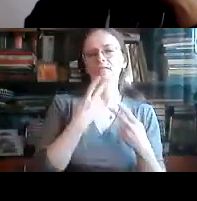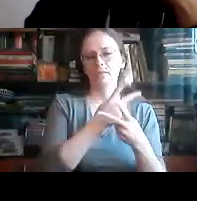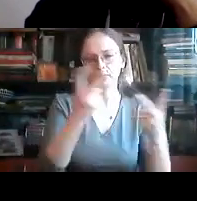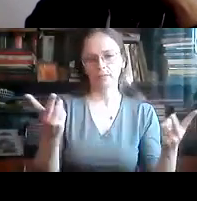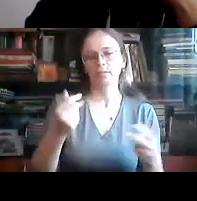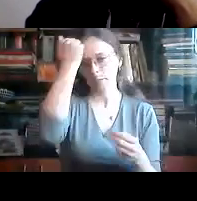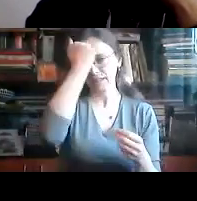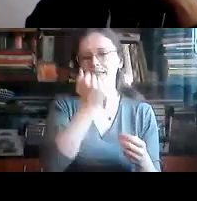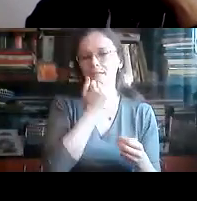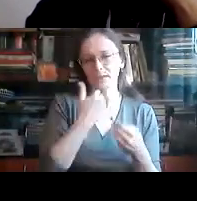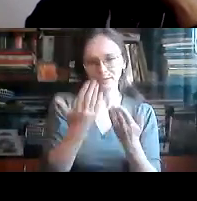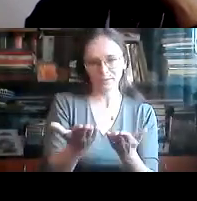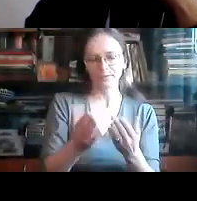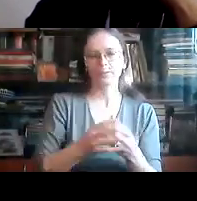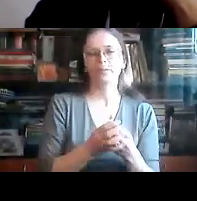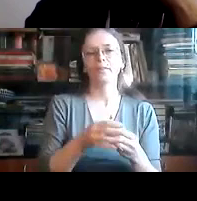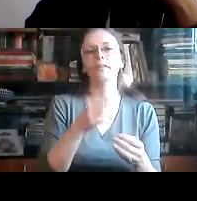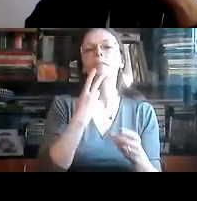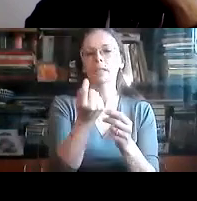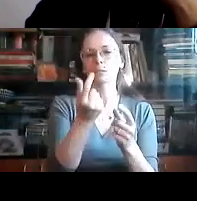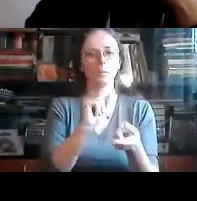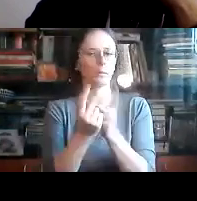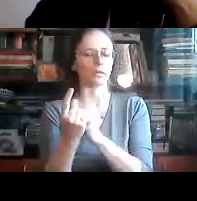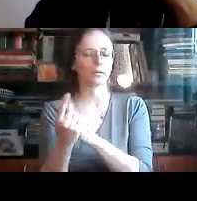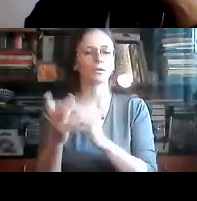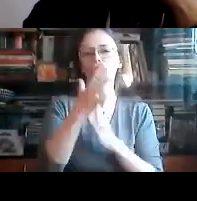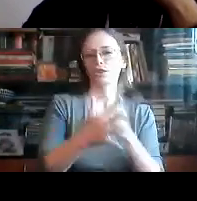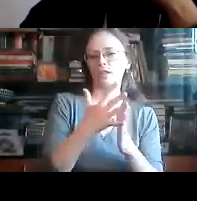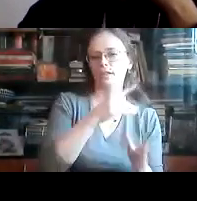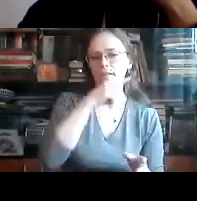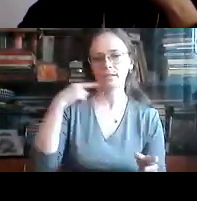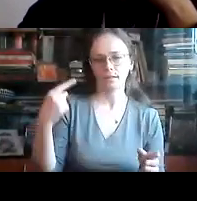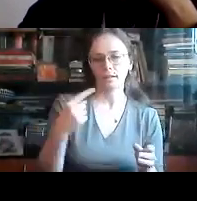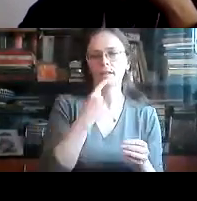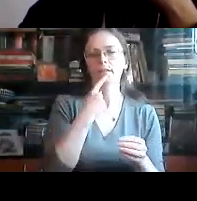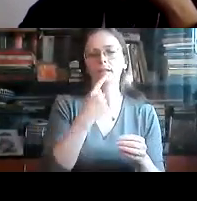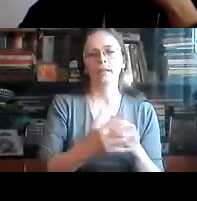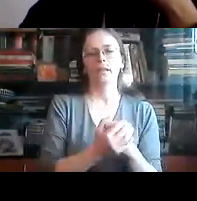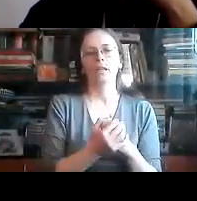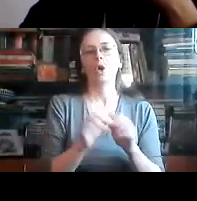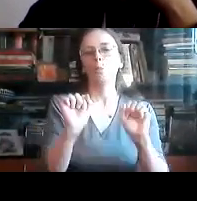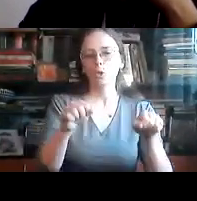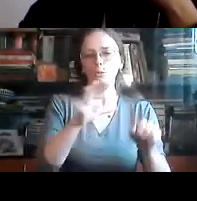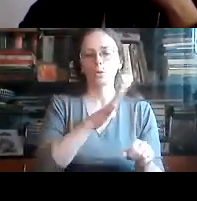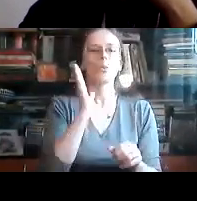русский жестовый язык нашу встречу, и что возможно будет